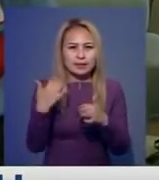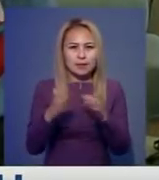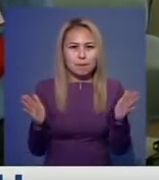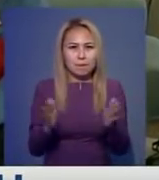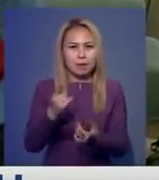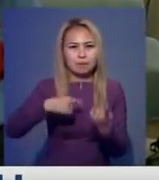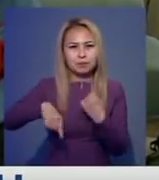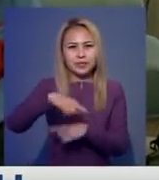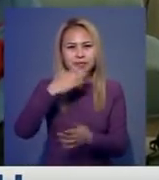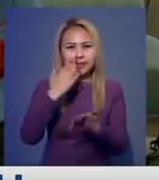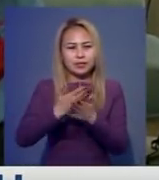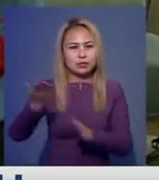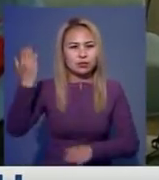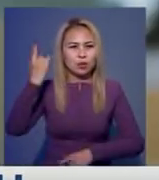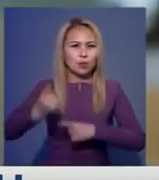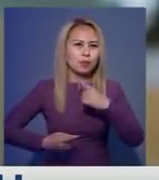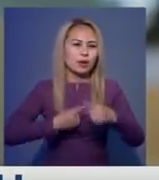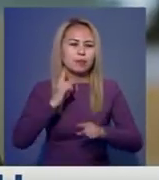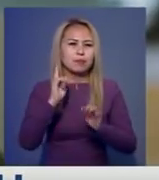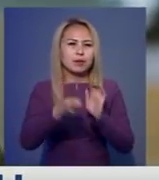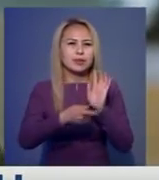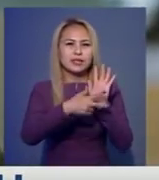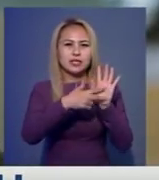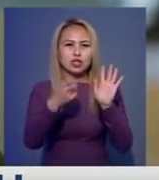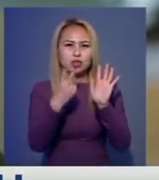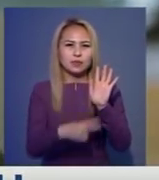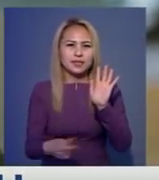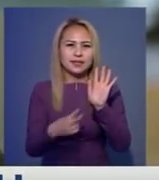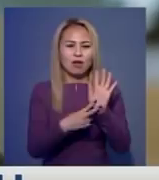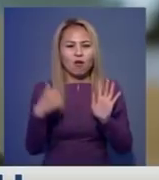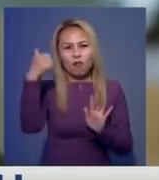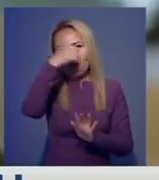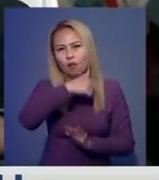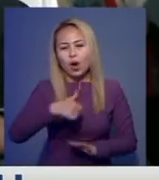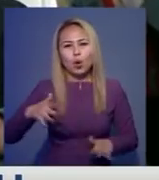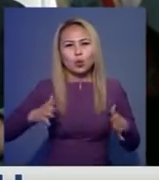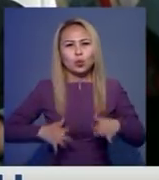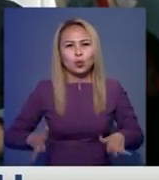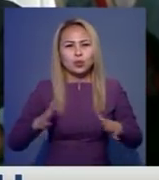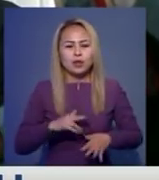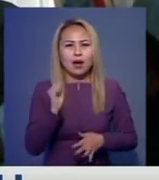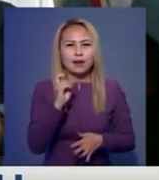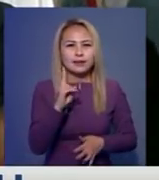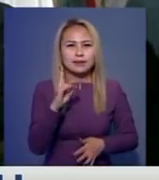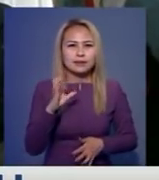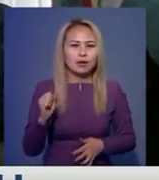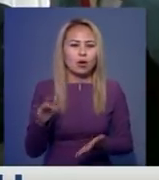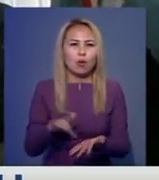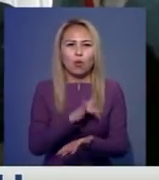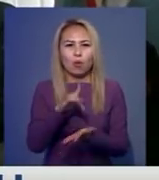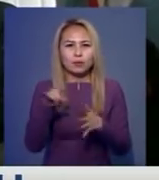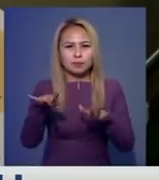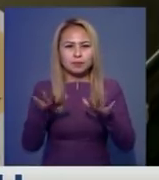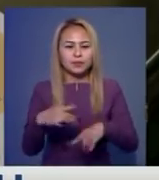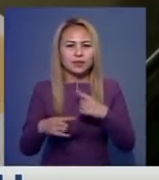бар. Ата бабасы Трабзонға 1877 жылдары бүгінгі Грузиядағы Ақсқа қаласының маңынан көшіп келген. Сондықтан ата